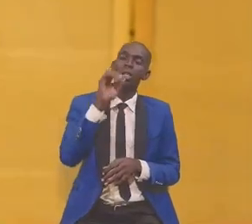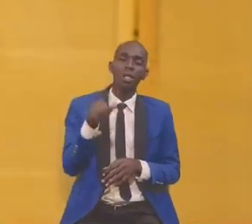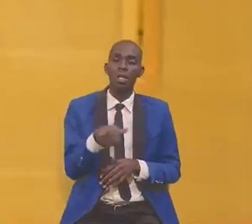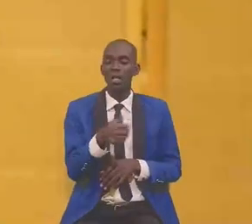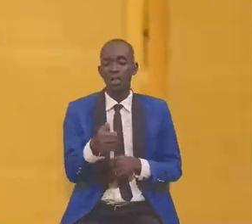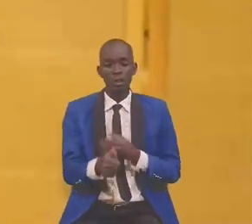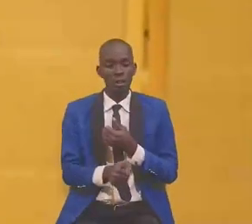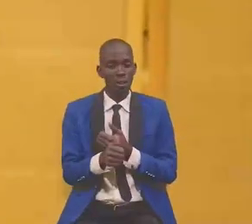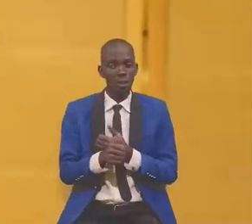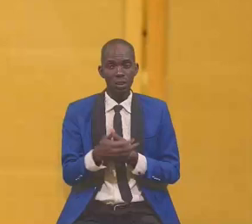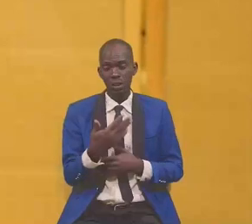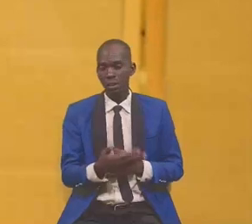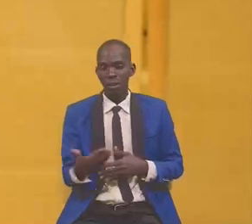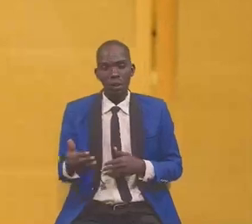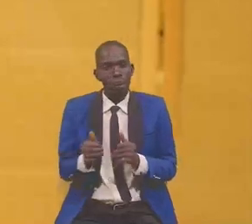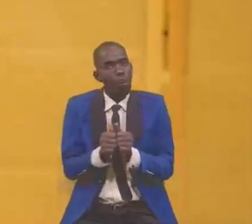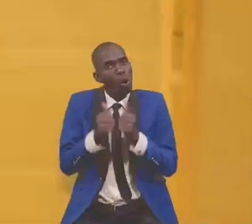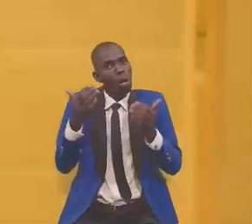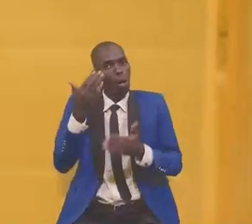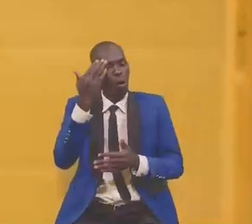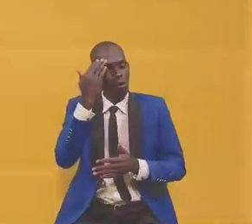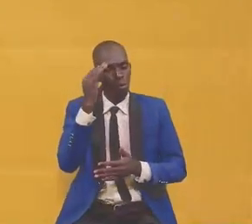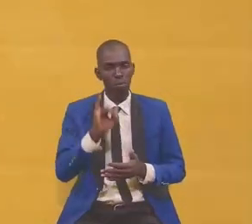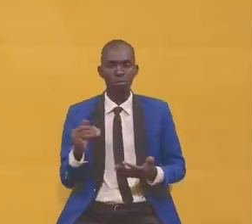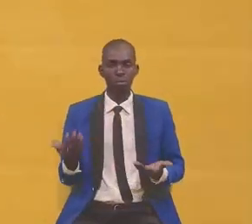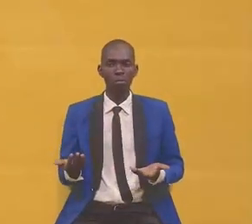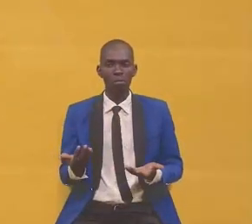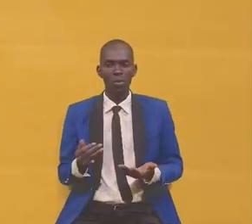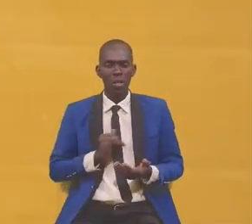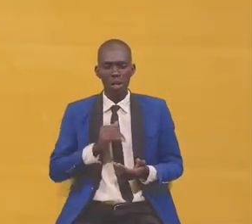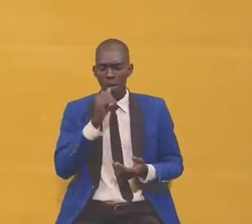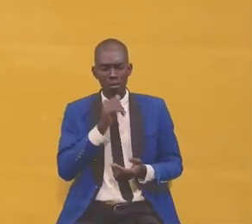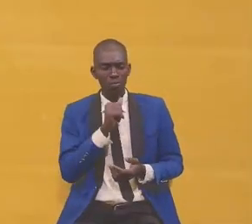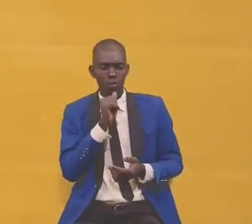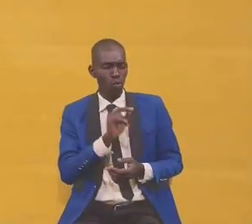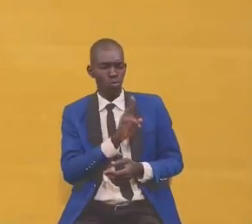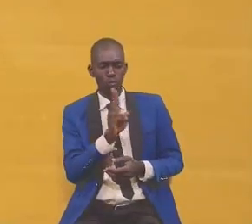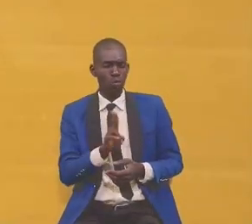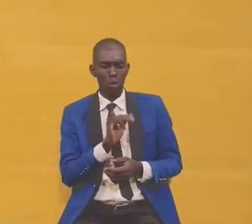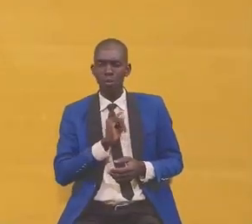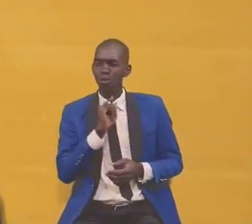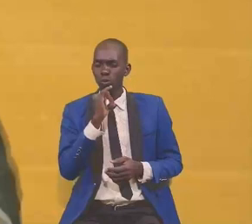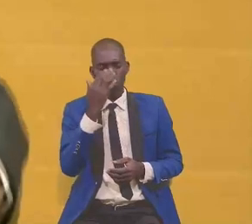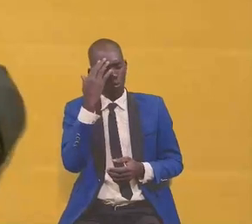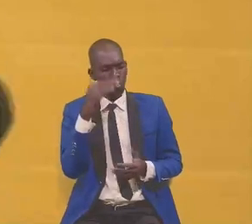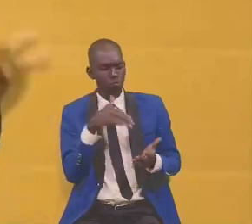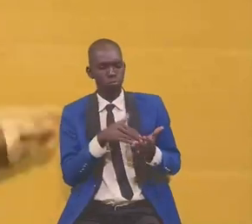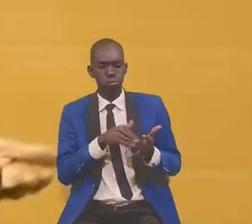accident, je ne suis pas habitué à ce type de repas, à ce type de thé, à ce